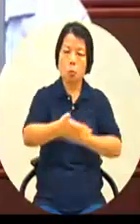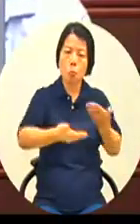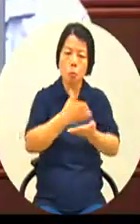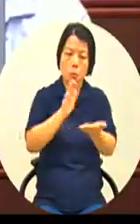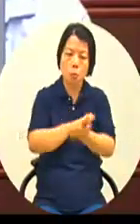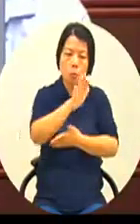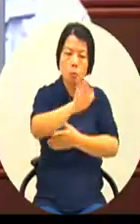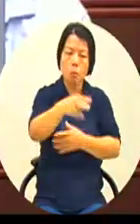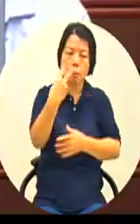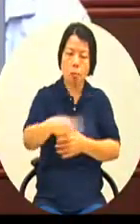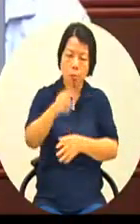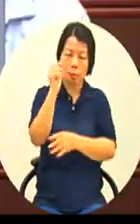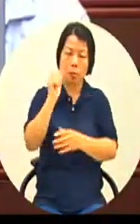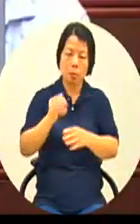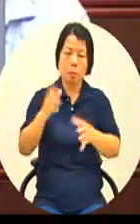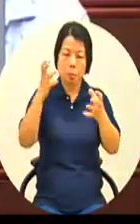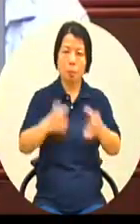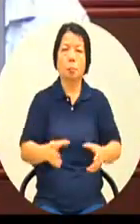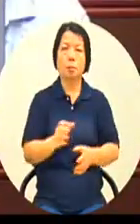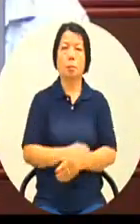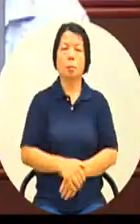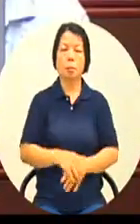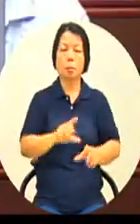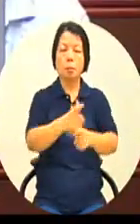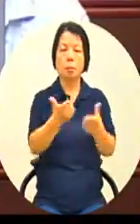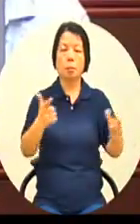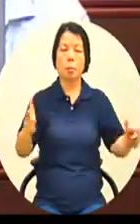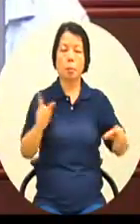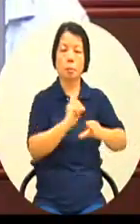第二就是讲，拄只议员所讲的多元化计